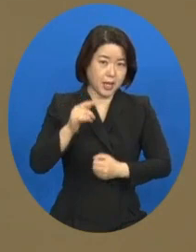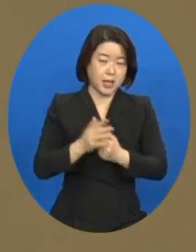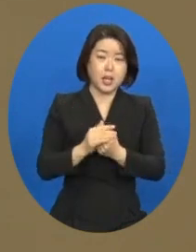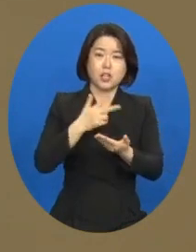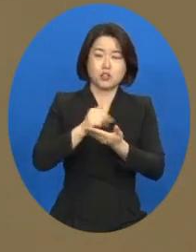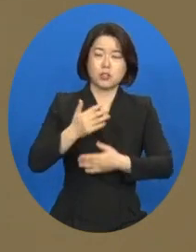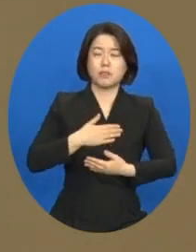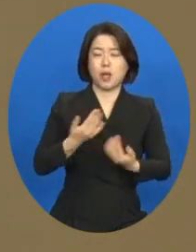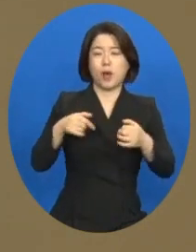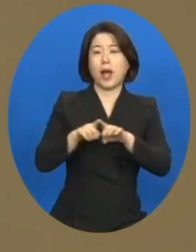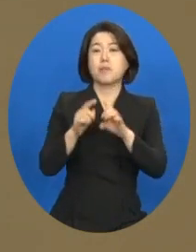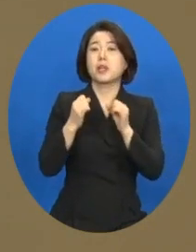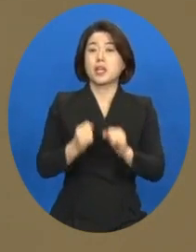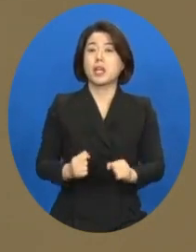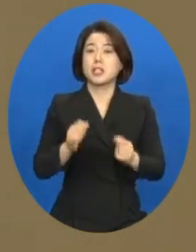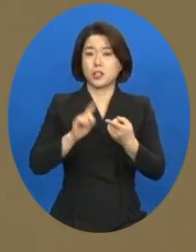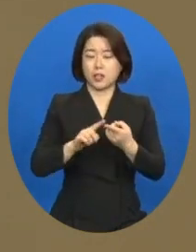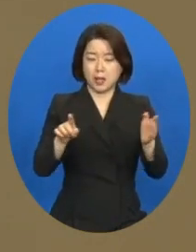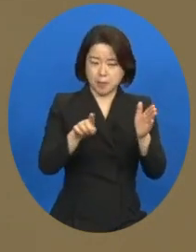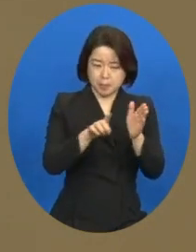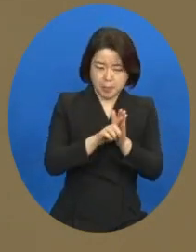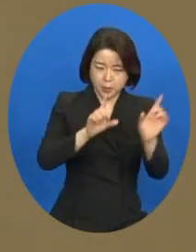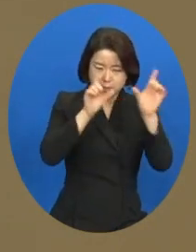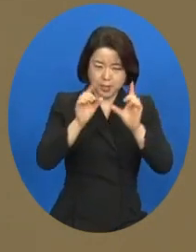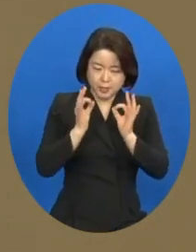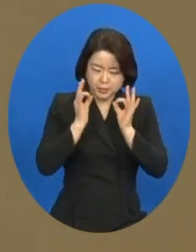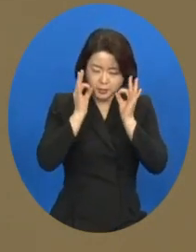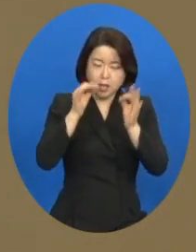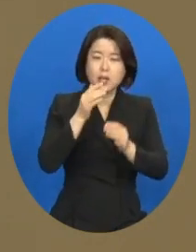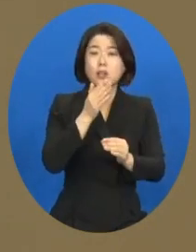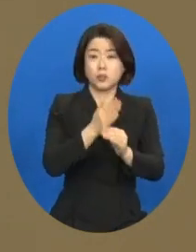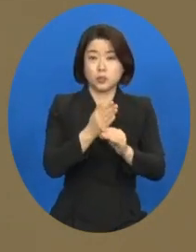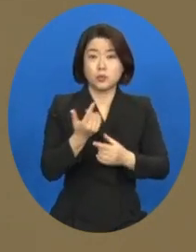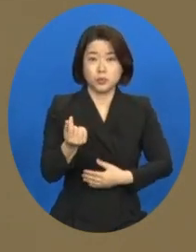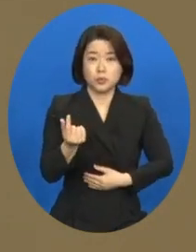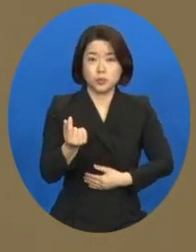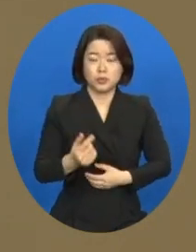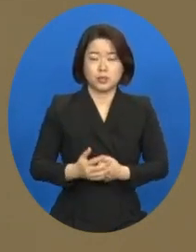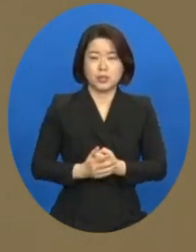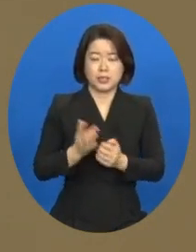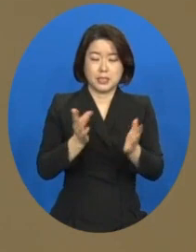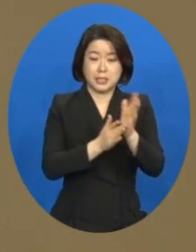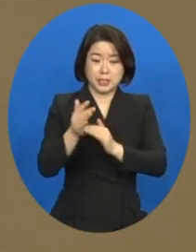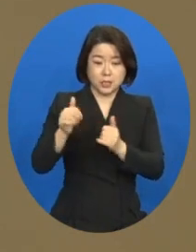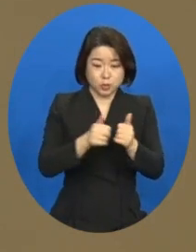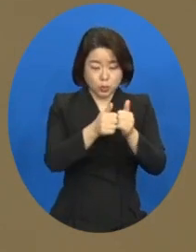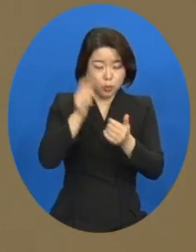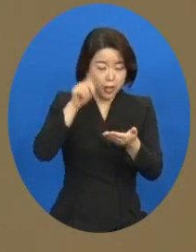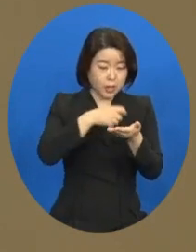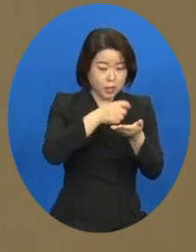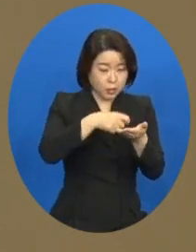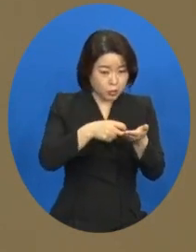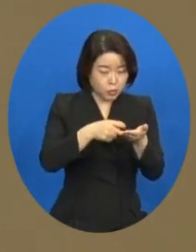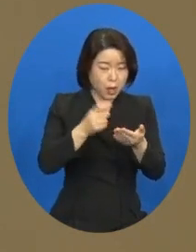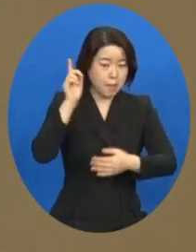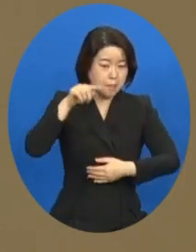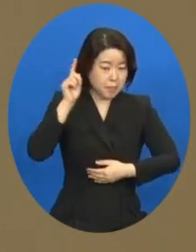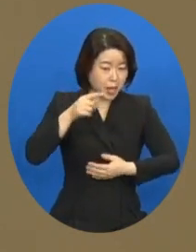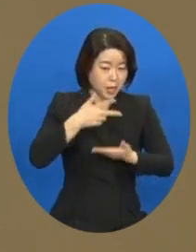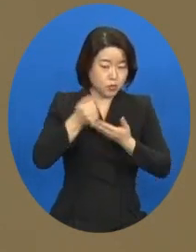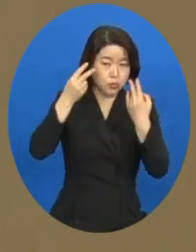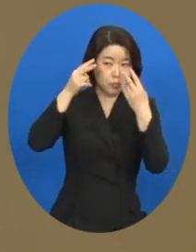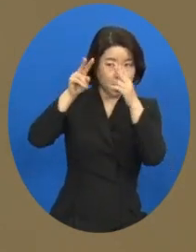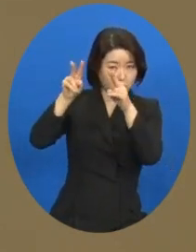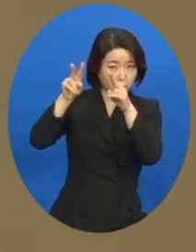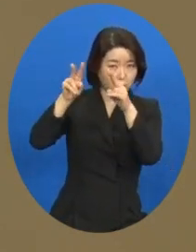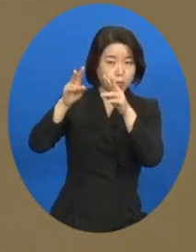주님이 나와 함께 계시는 것을 믿고 살아보려는 거예요. 아니, 예수 동행일기를 쓰고 매일 주님 바라보면